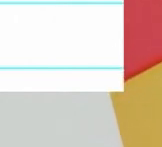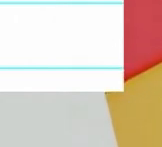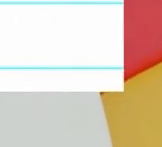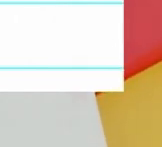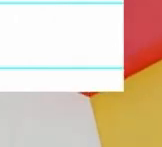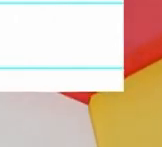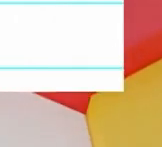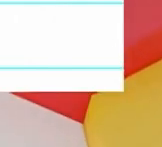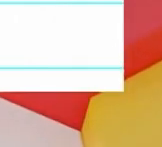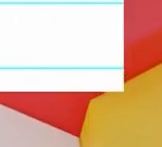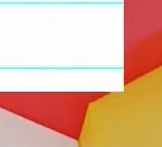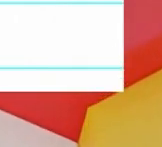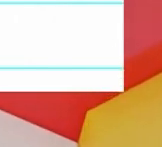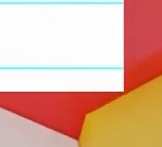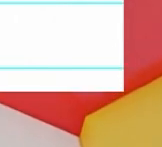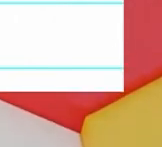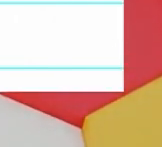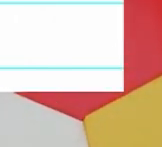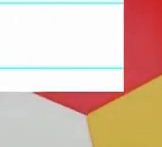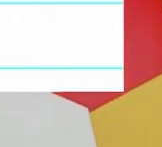berhenti untuk